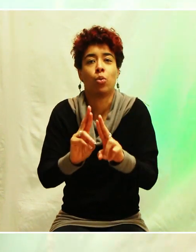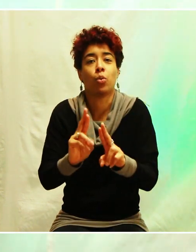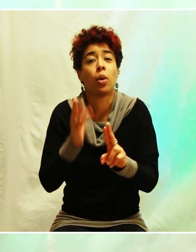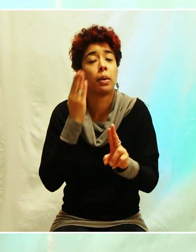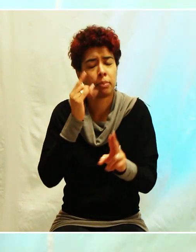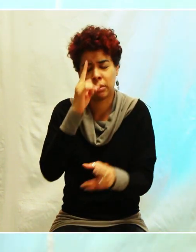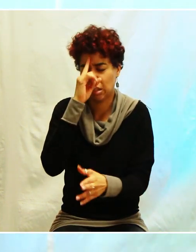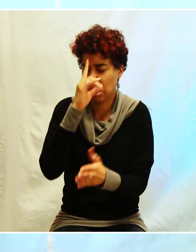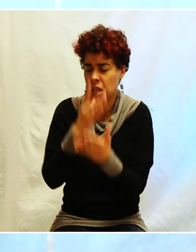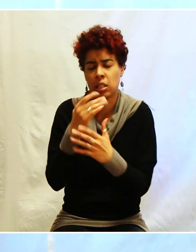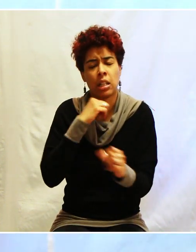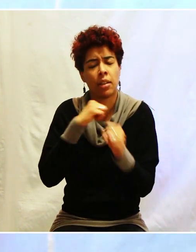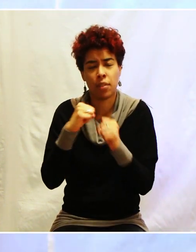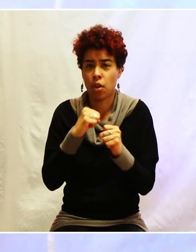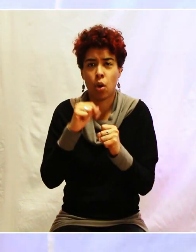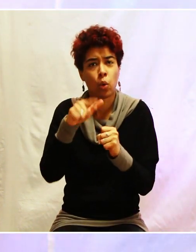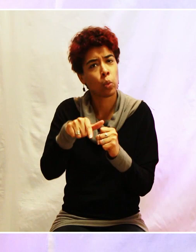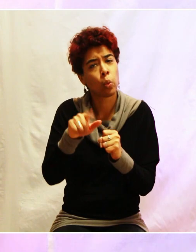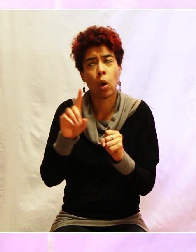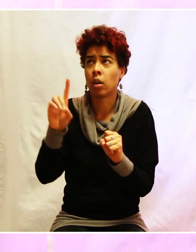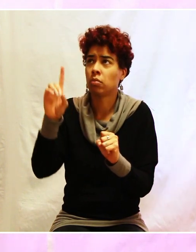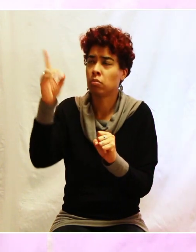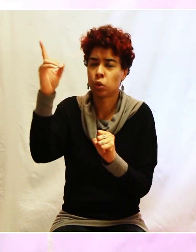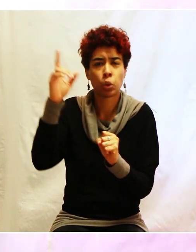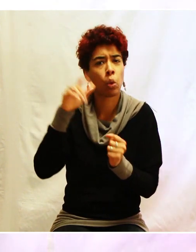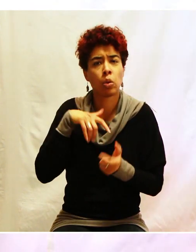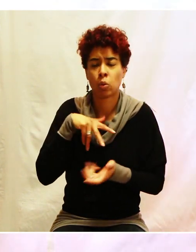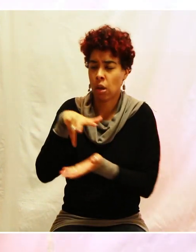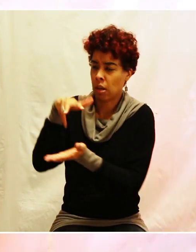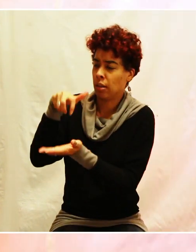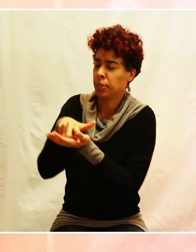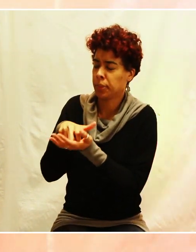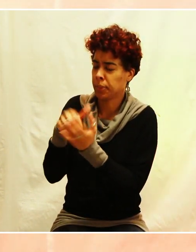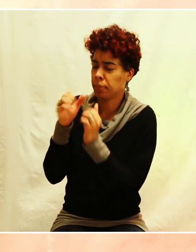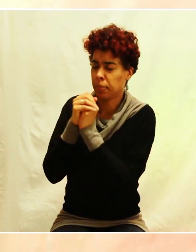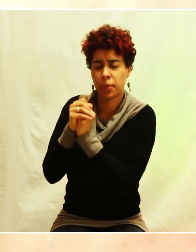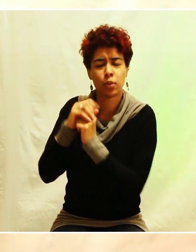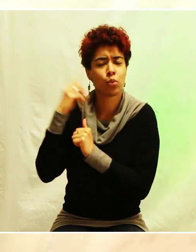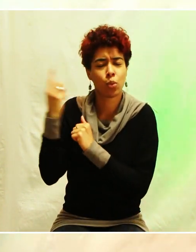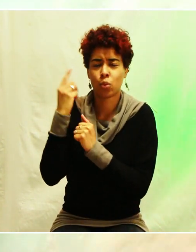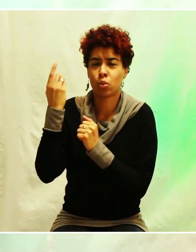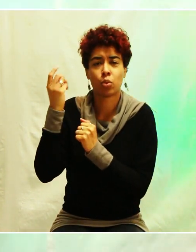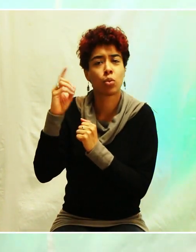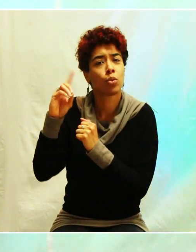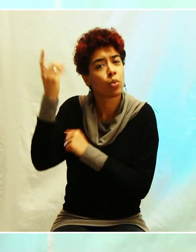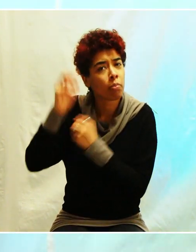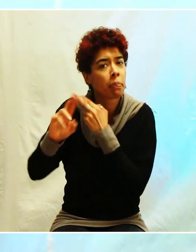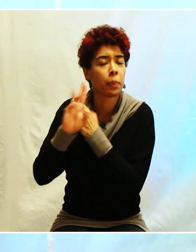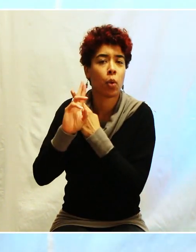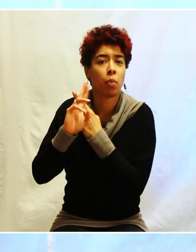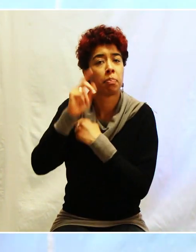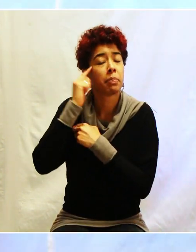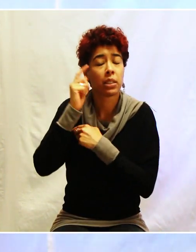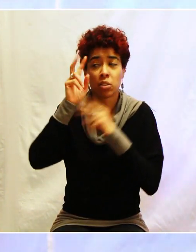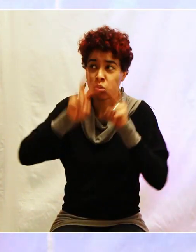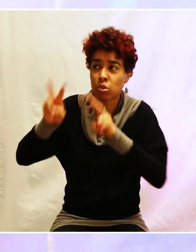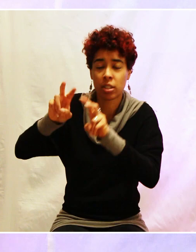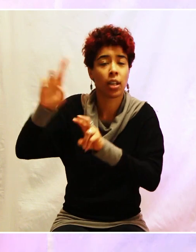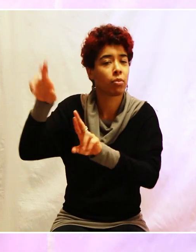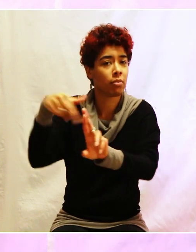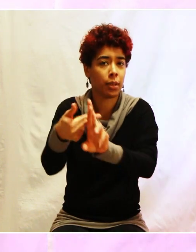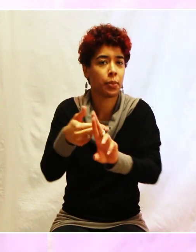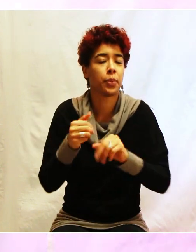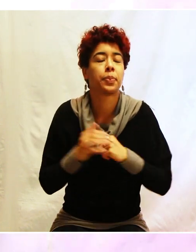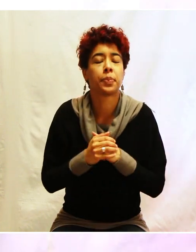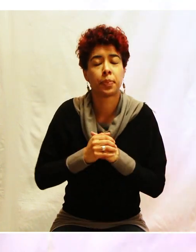agis par la foi, que tu viens à ses pieds, ton Père te le rendra. Il y a toujours une réponse du Père à ceux qui le cherchent. Matthieu